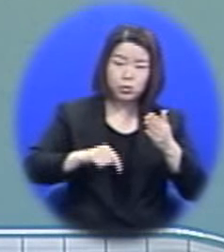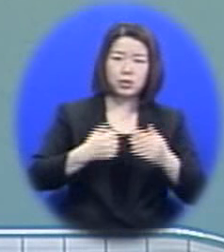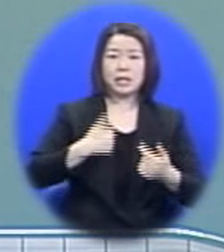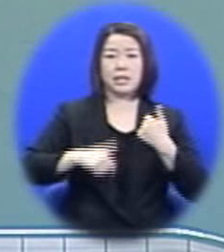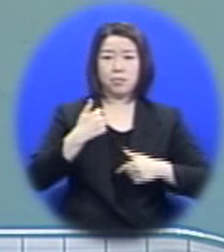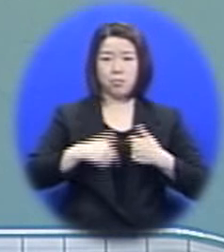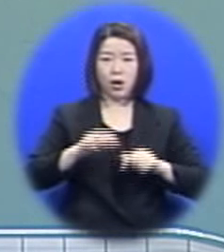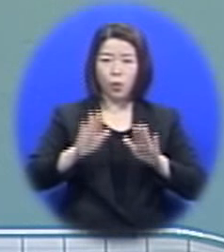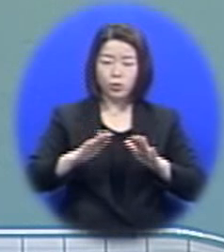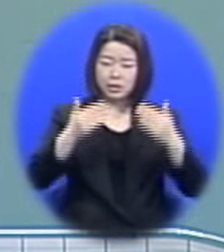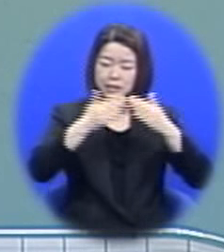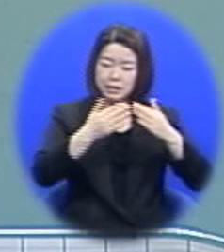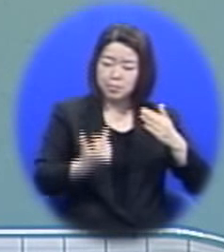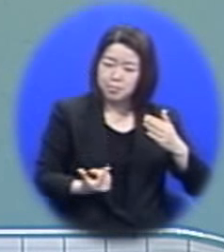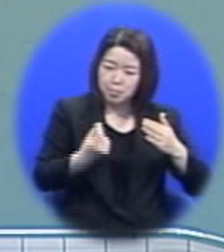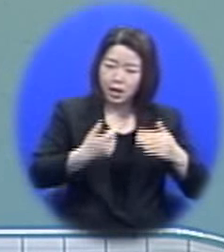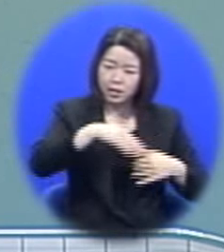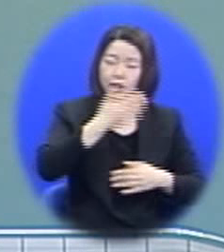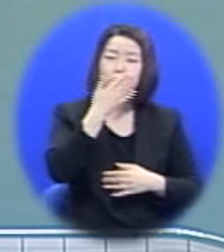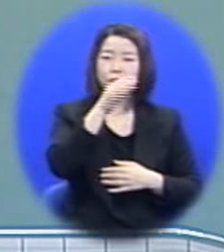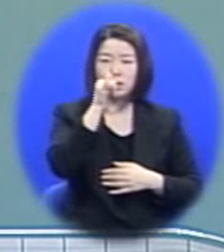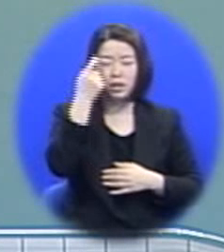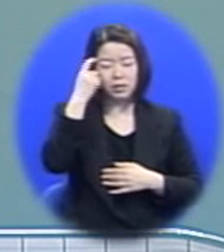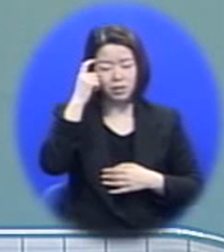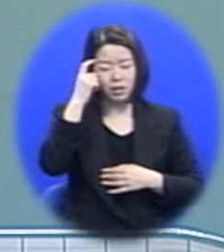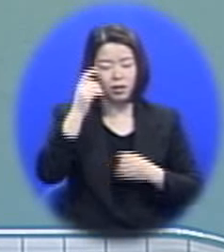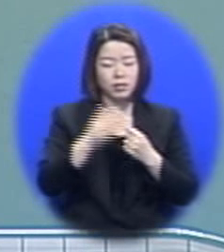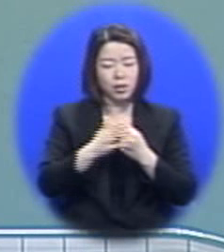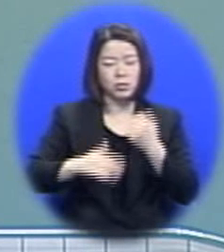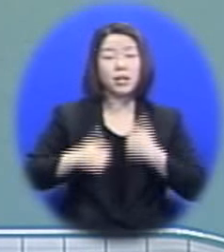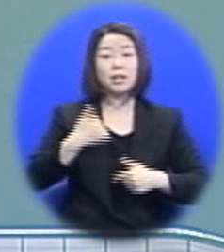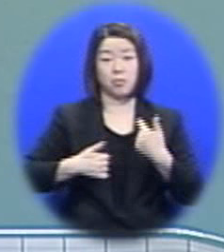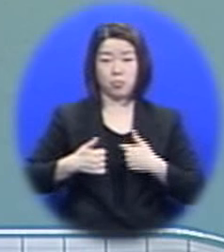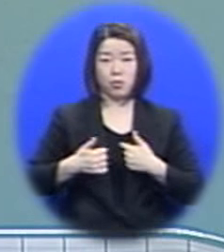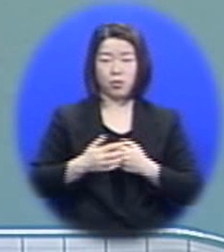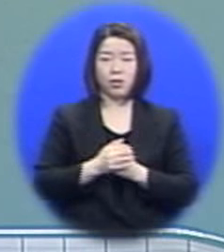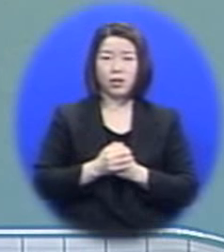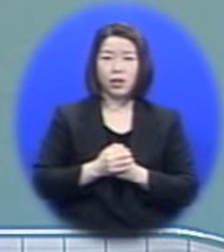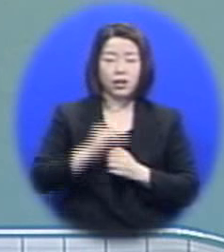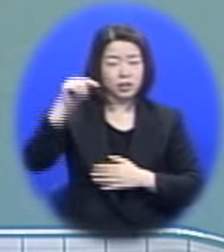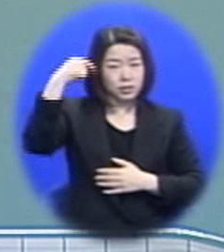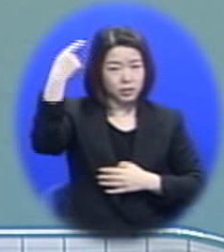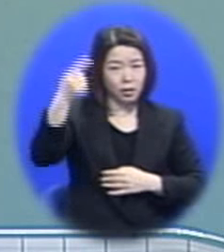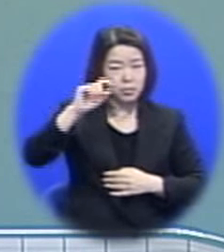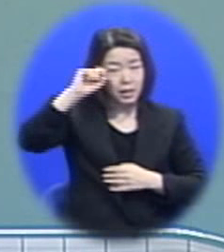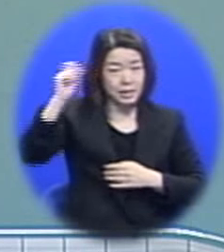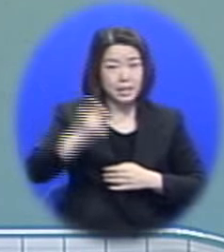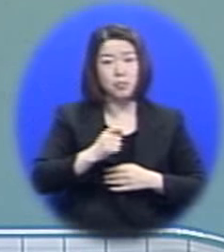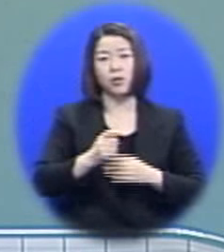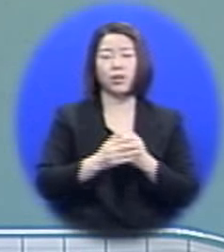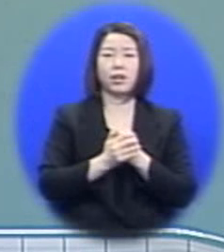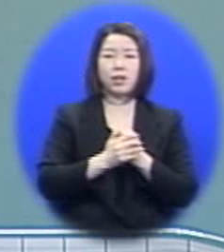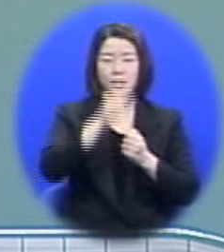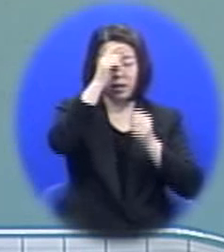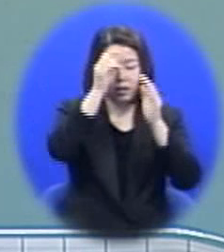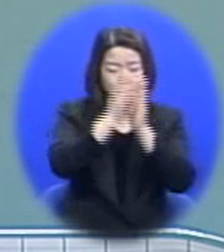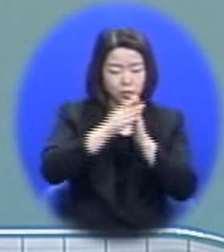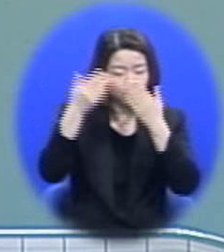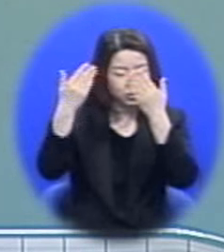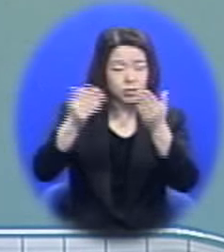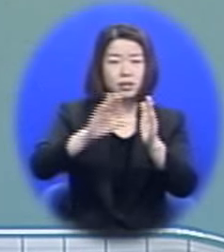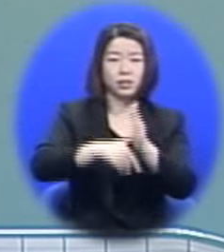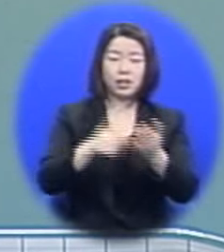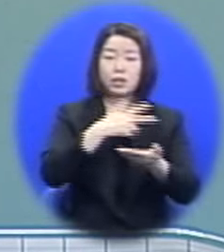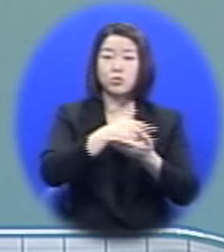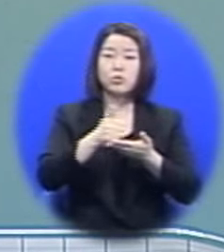오늘 일찍 대근하는구나. 그냥 그렇게만 생각했어요. 그다음날 새벽에 아 새벽 기도하는데